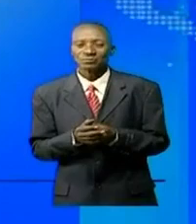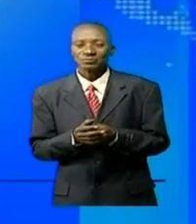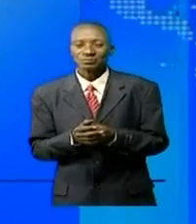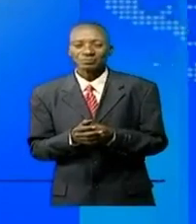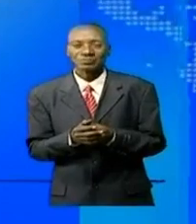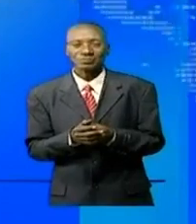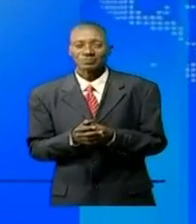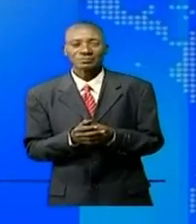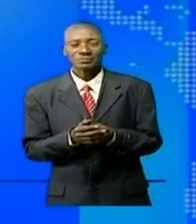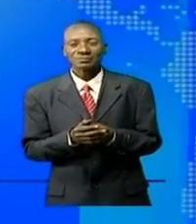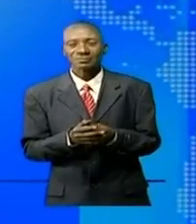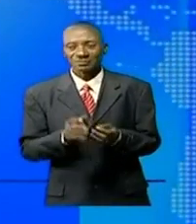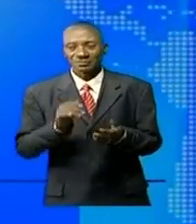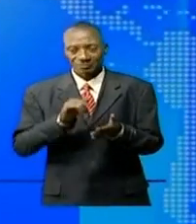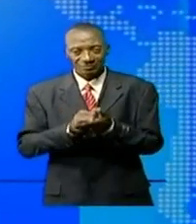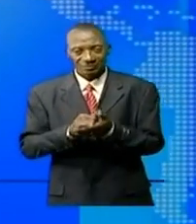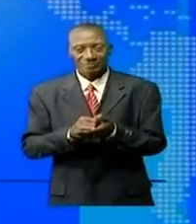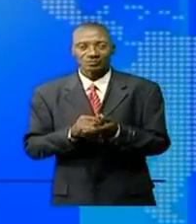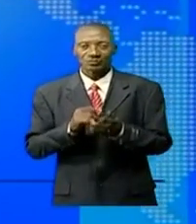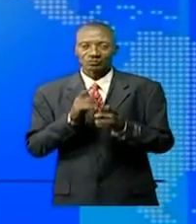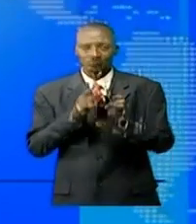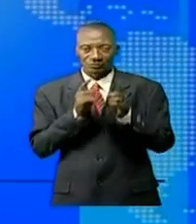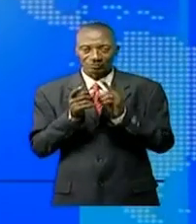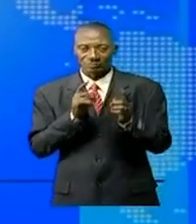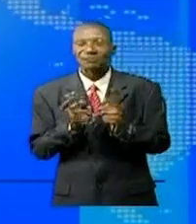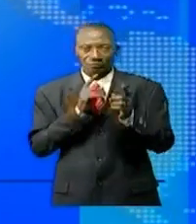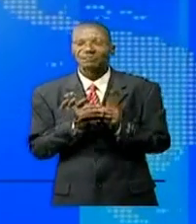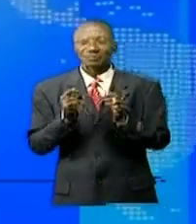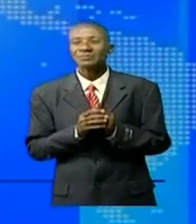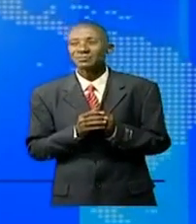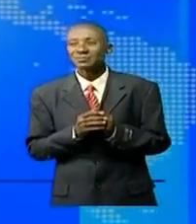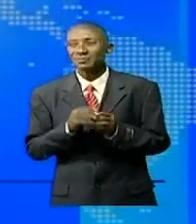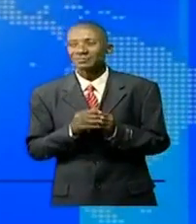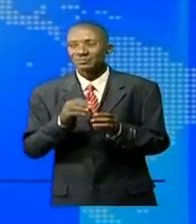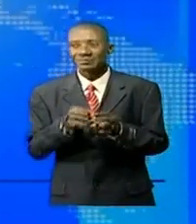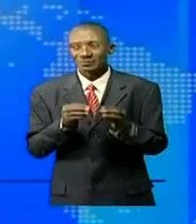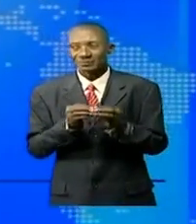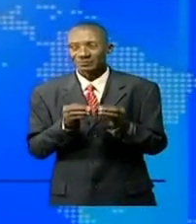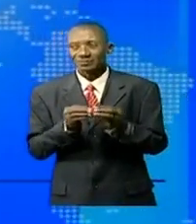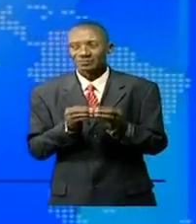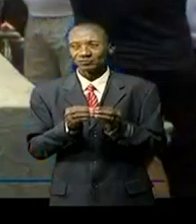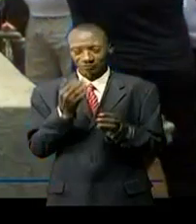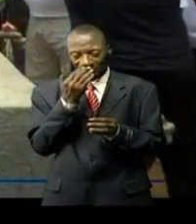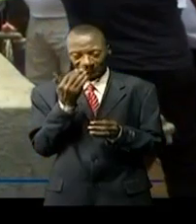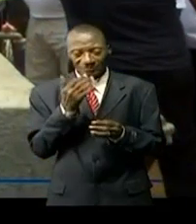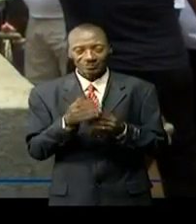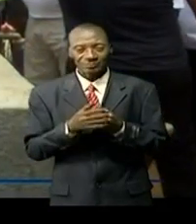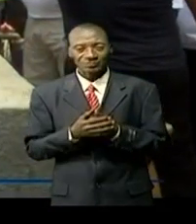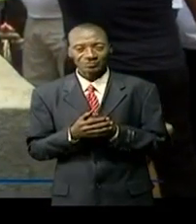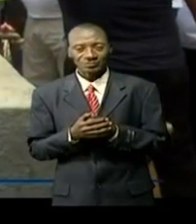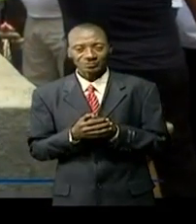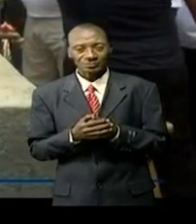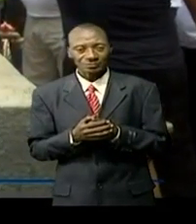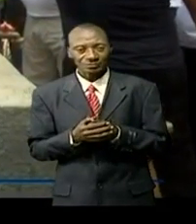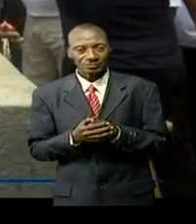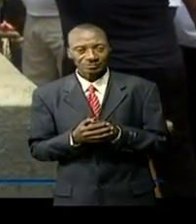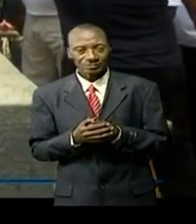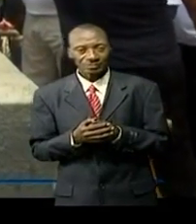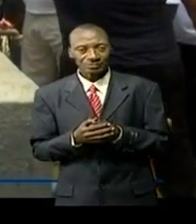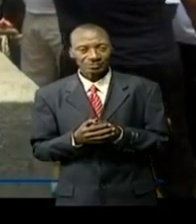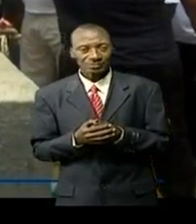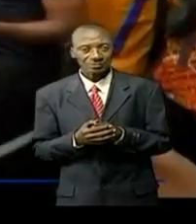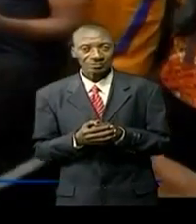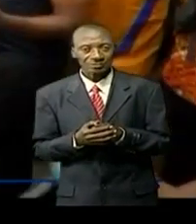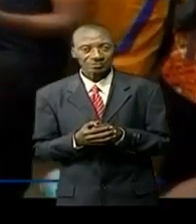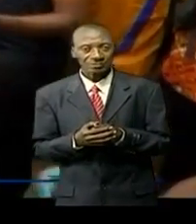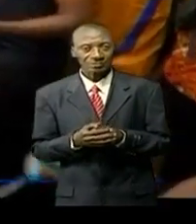sera financé prochainement. Émilie Kaindo, Hermès Mangado pour le reportage. Fini des longues distances pour les